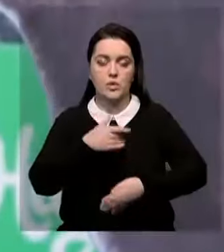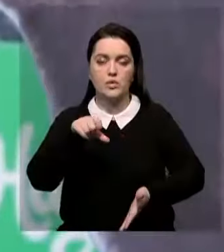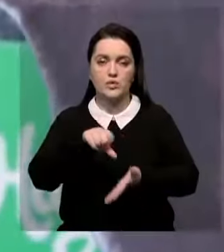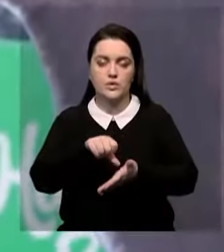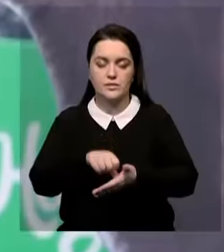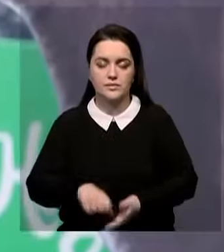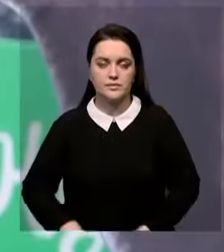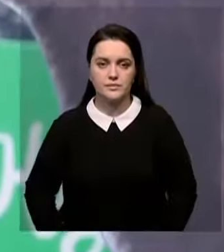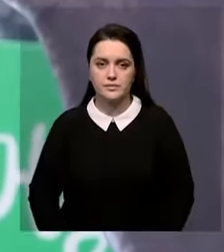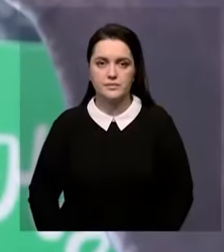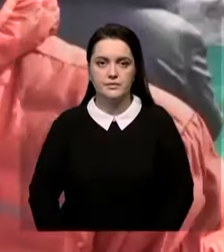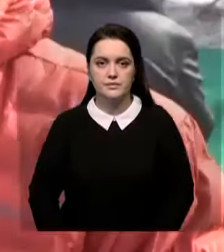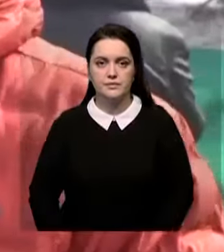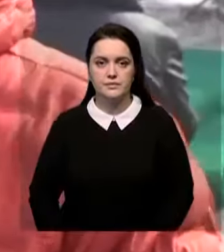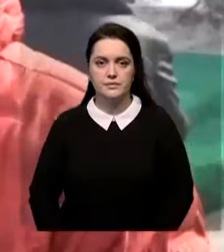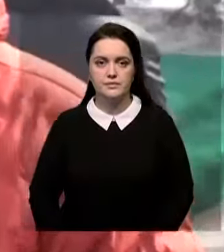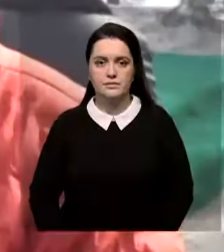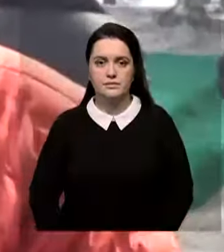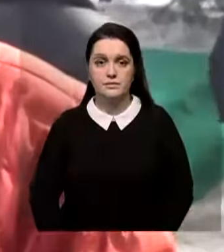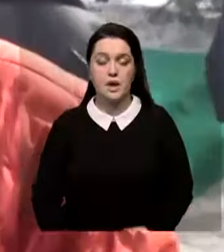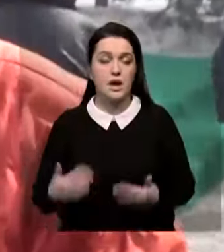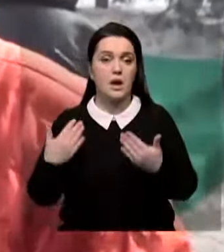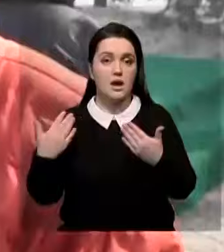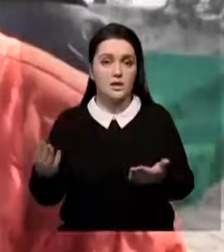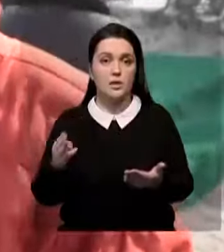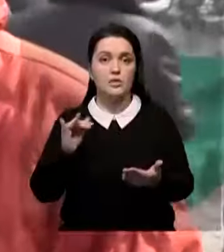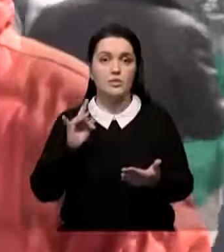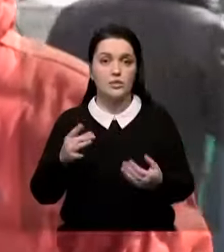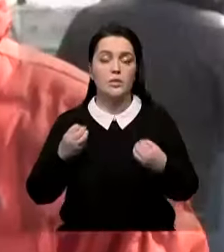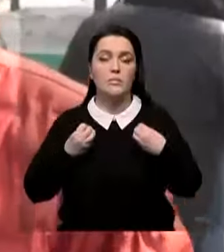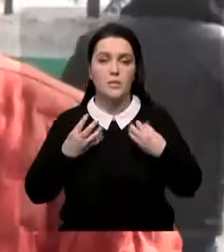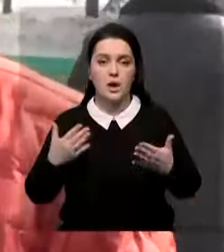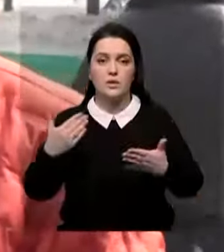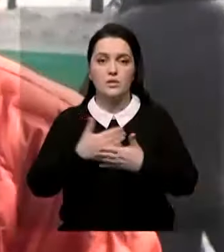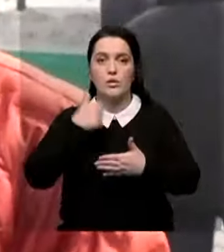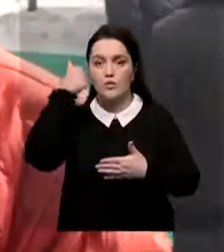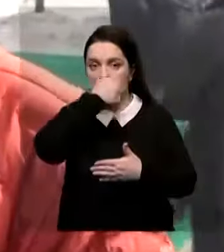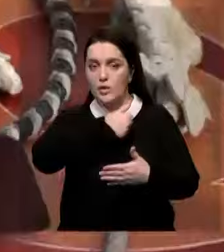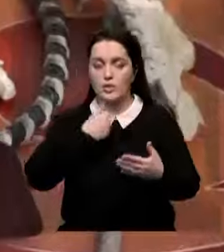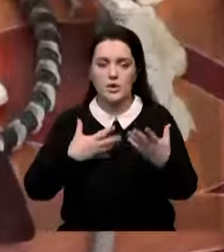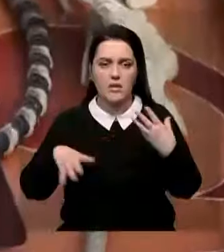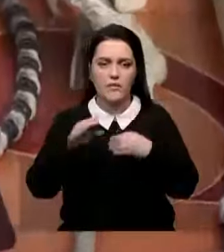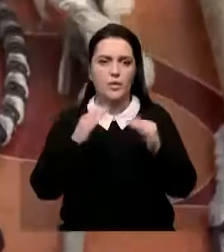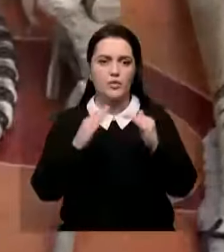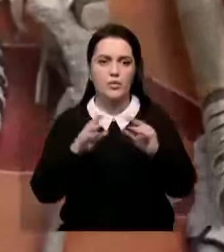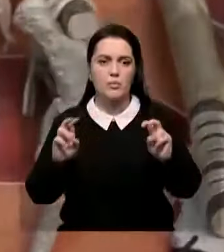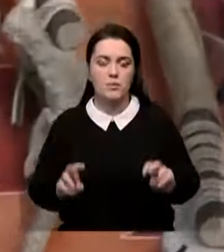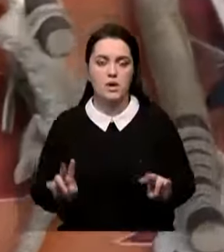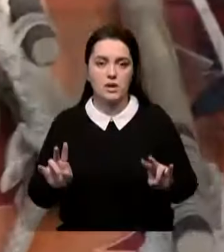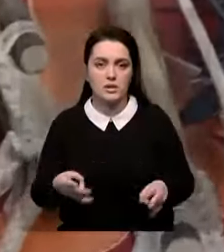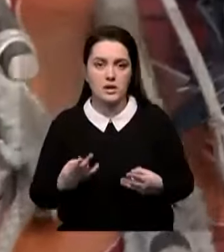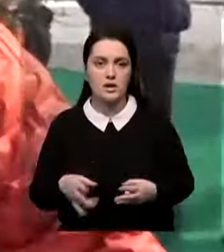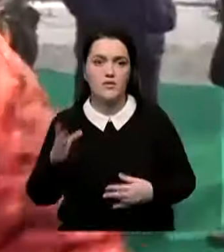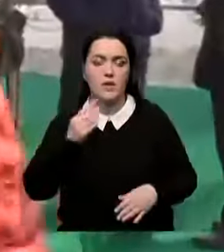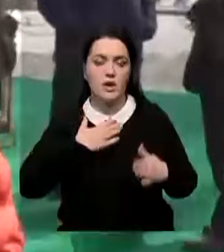и Беркучи. Это чисто вот тюркский праздник за Новый год. И все празднуют, никто дома не сидит. У всех